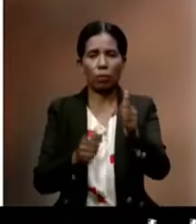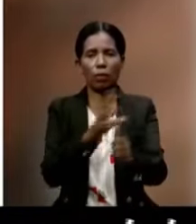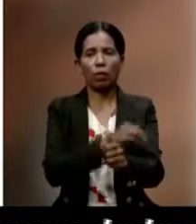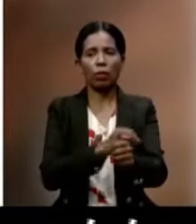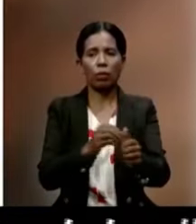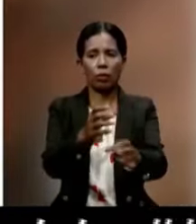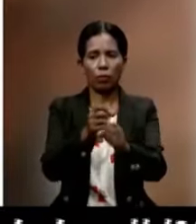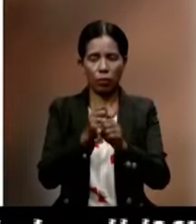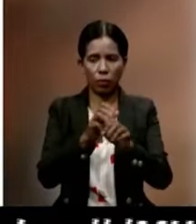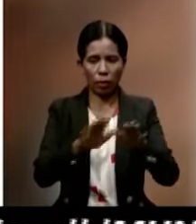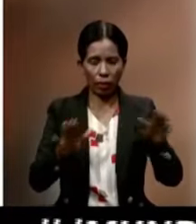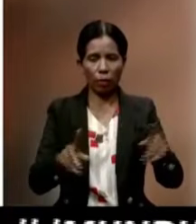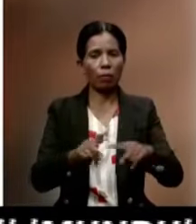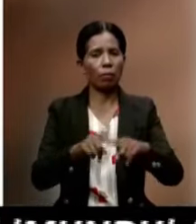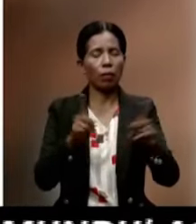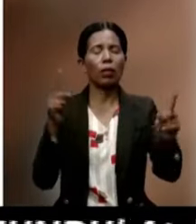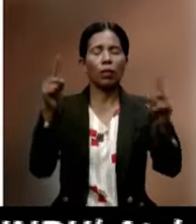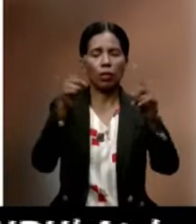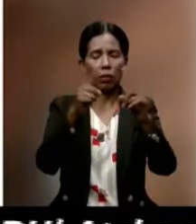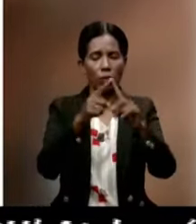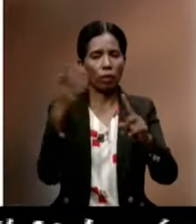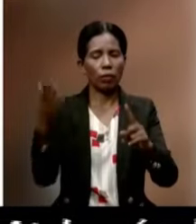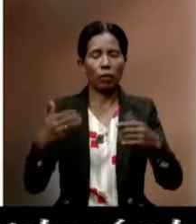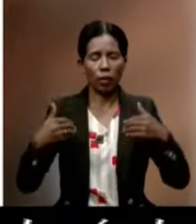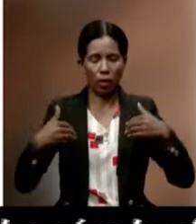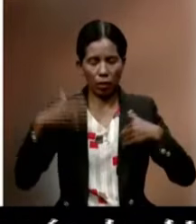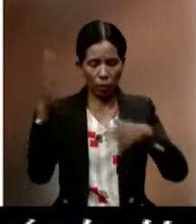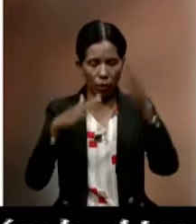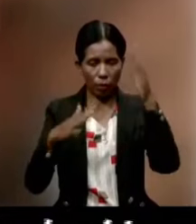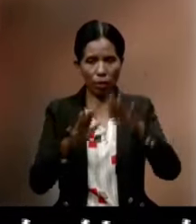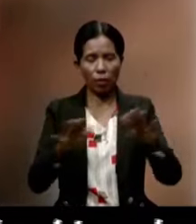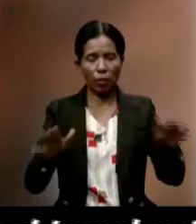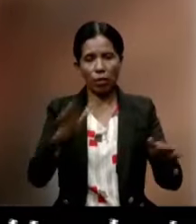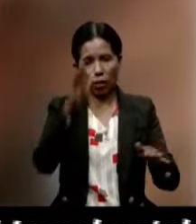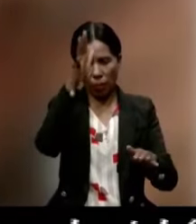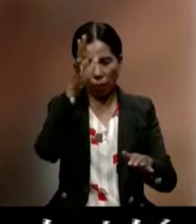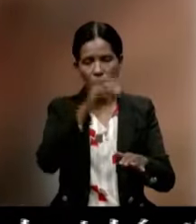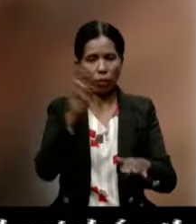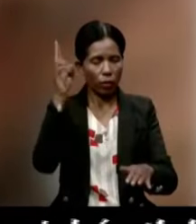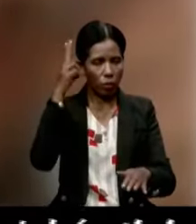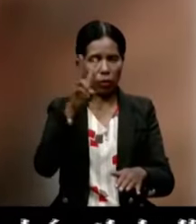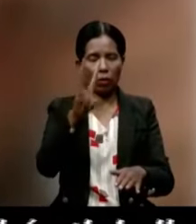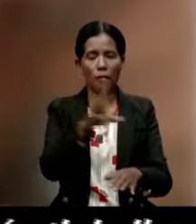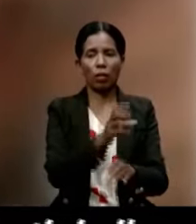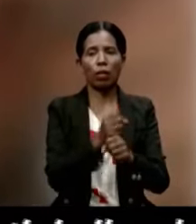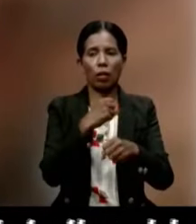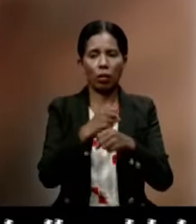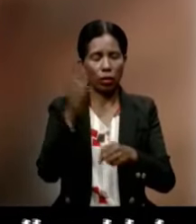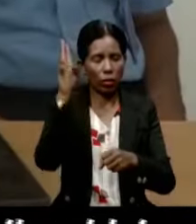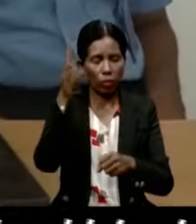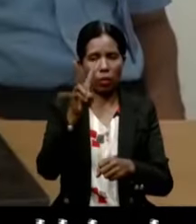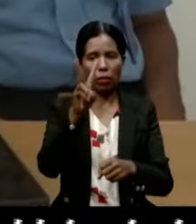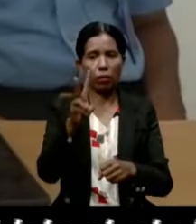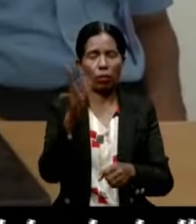Kodi foti fali labarik mai be to ya Kampung Baru. Mosu de jente ni bentu entre labarik ni aman ho tiung nain rua ne, kodi resulta tiung nain rua